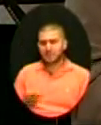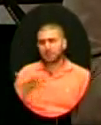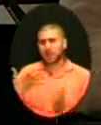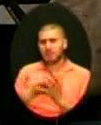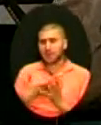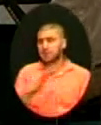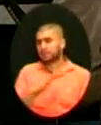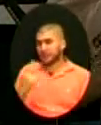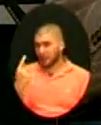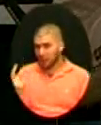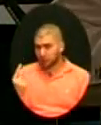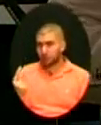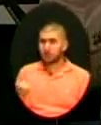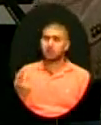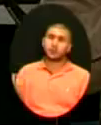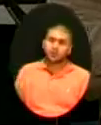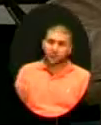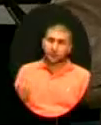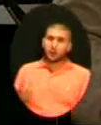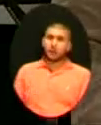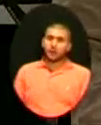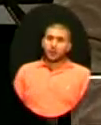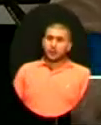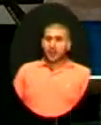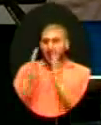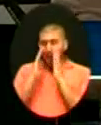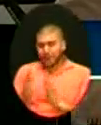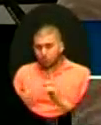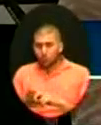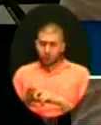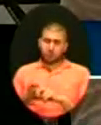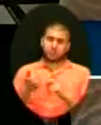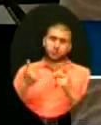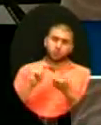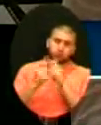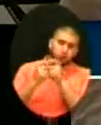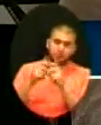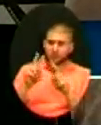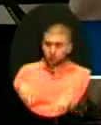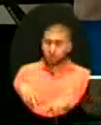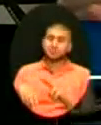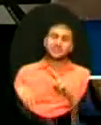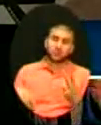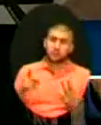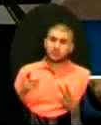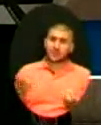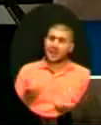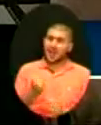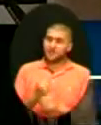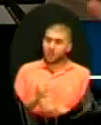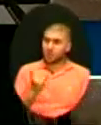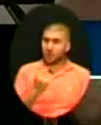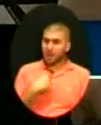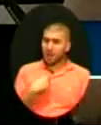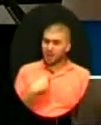להיבחן מצד אחד עם כל האמינות ועם כל השינויים שיכולים להתרחש בהם, יחד עם זאת זה כלי עבודה.